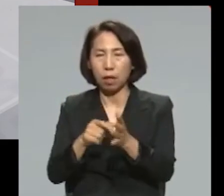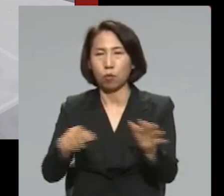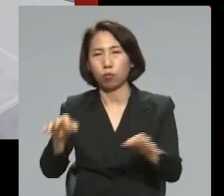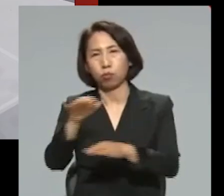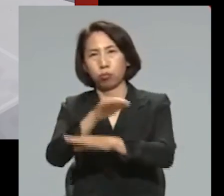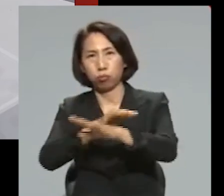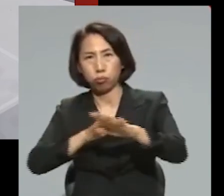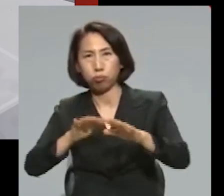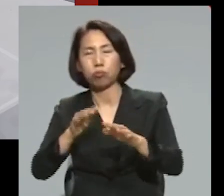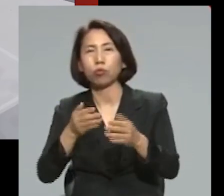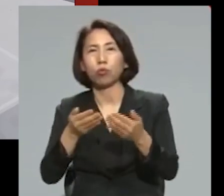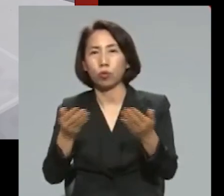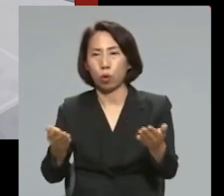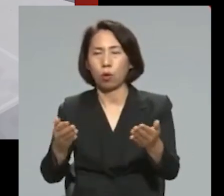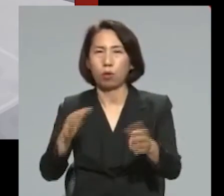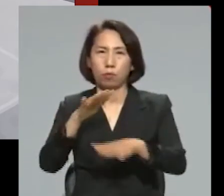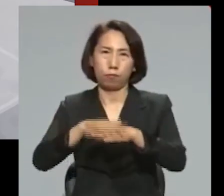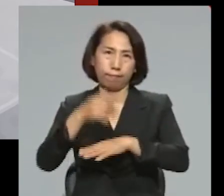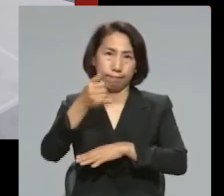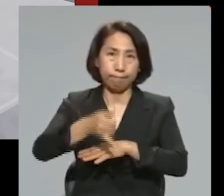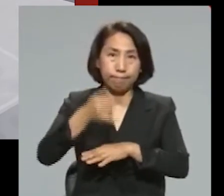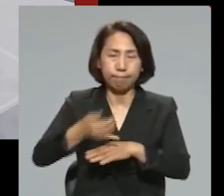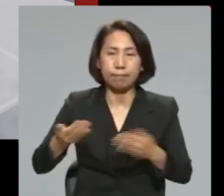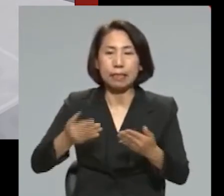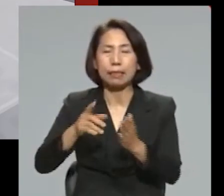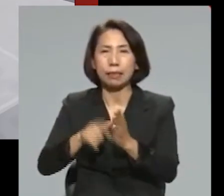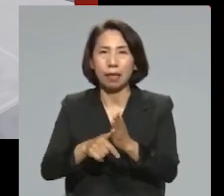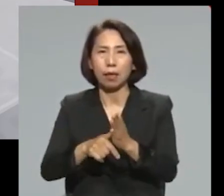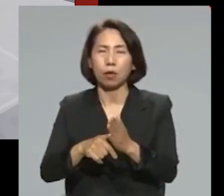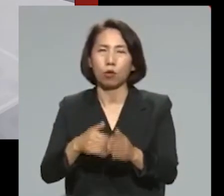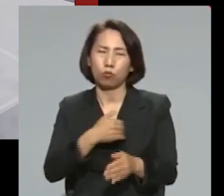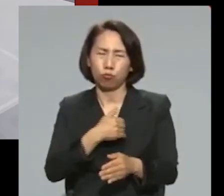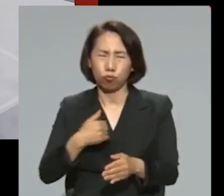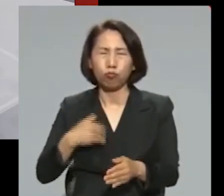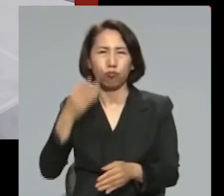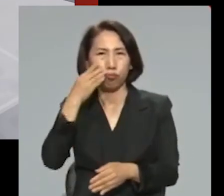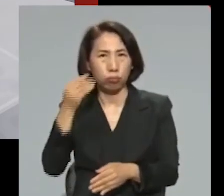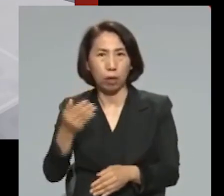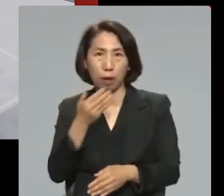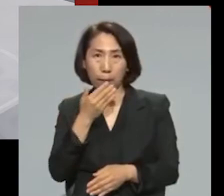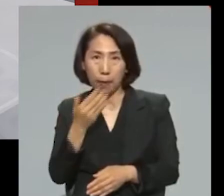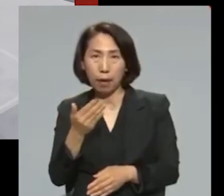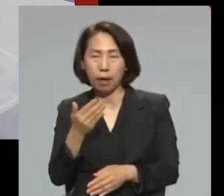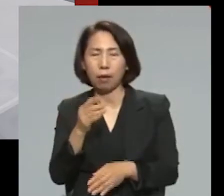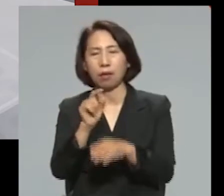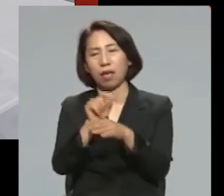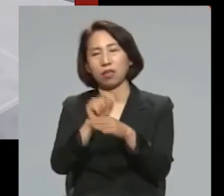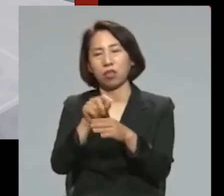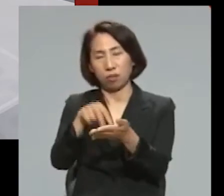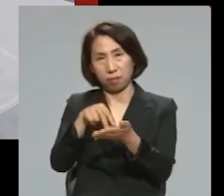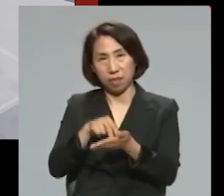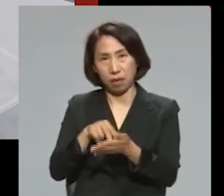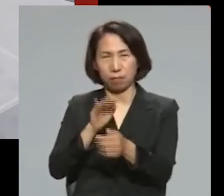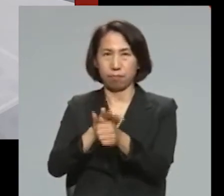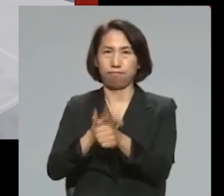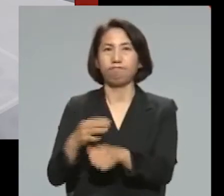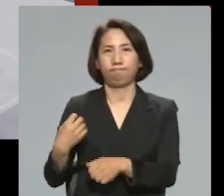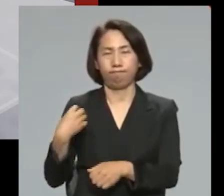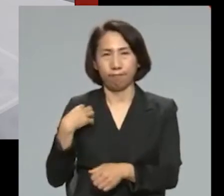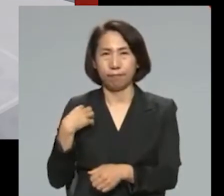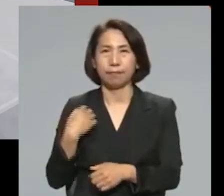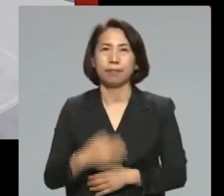공대어 농사를 짓는데 원활한 기반이 구축을 하는데 행정에서 그 역할을 담당하고자